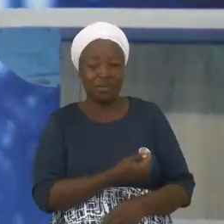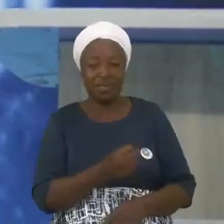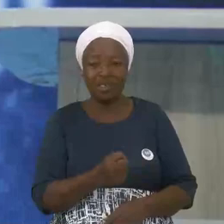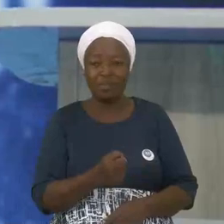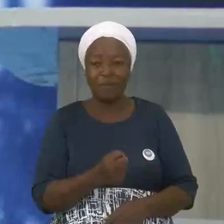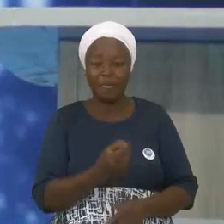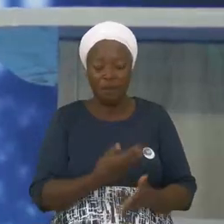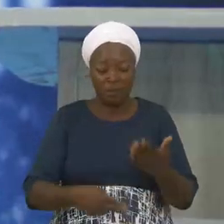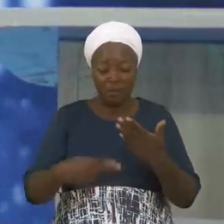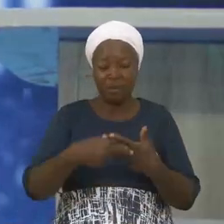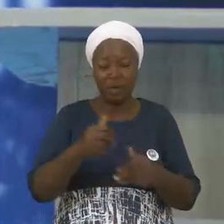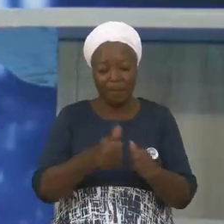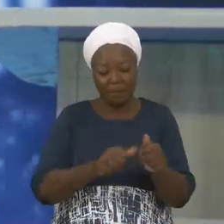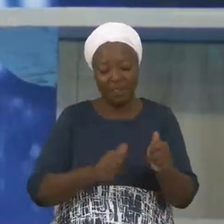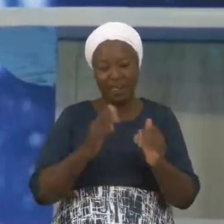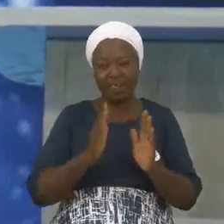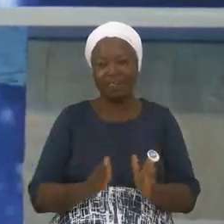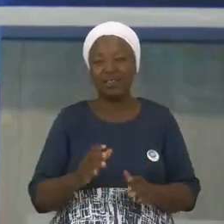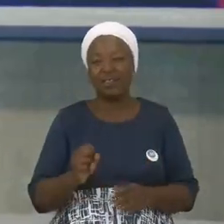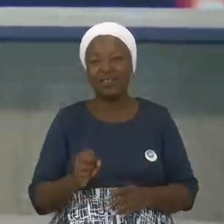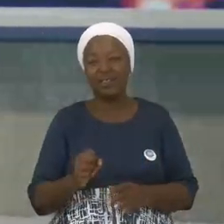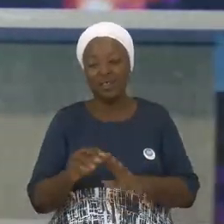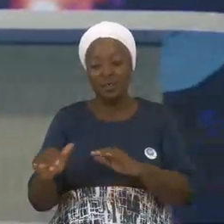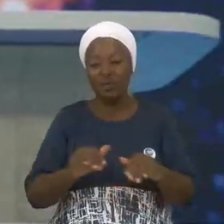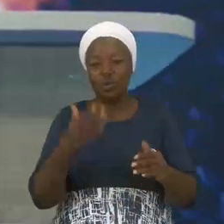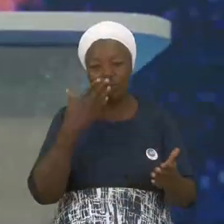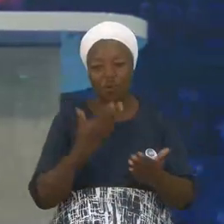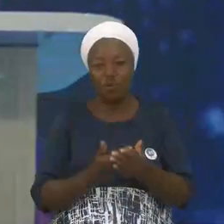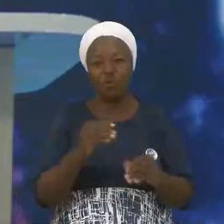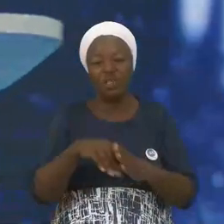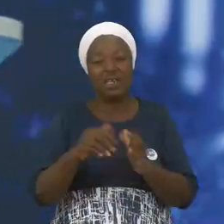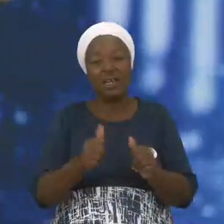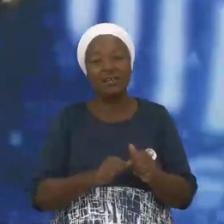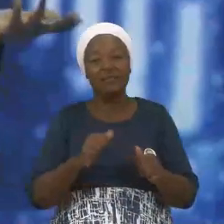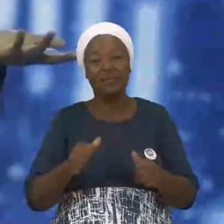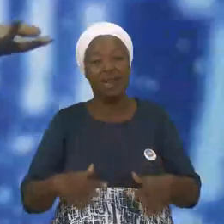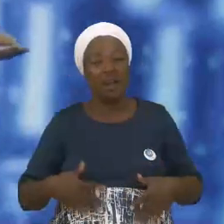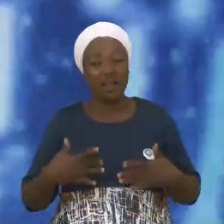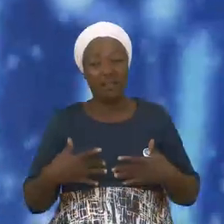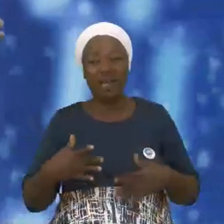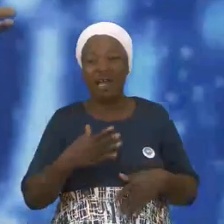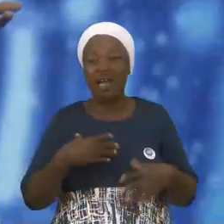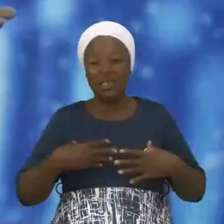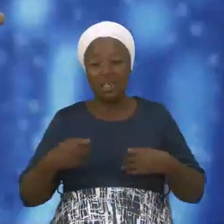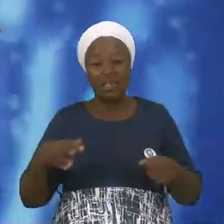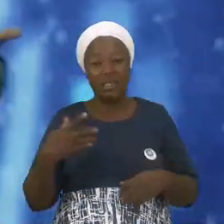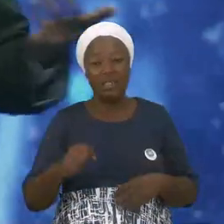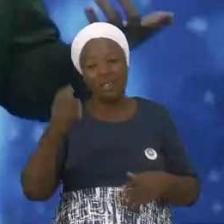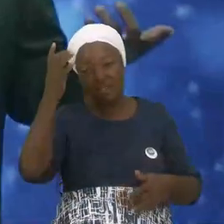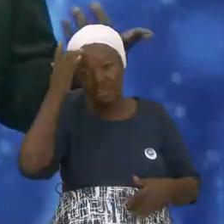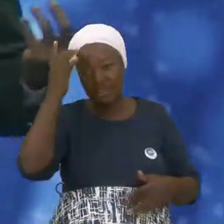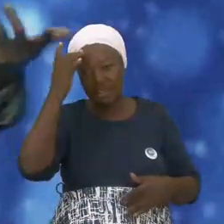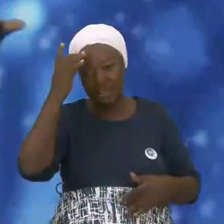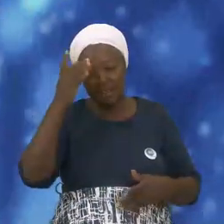Le Seigneur sauve les âmes, restaure les rétrogrades, il fait du bien dans